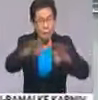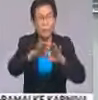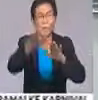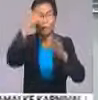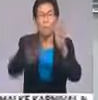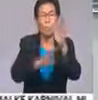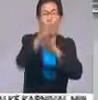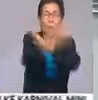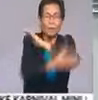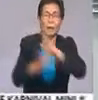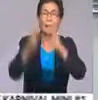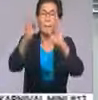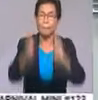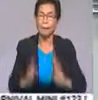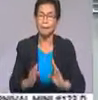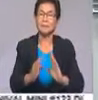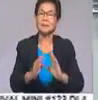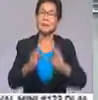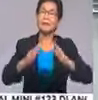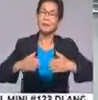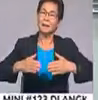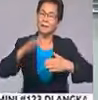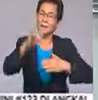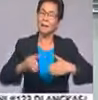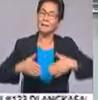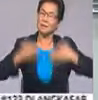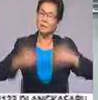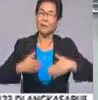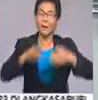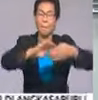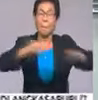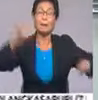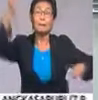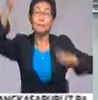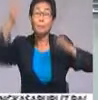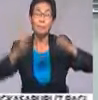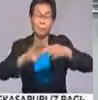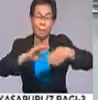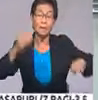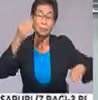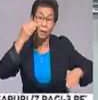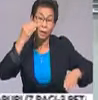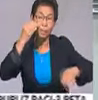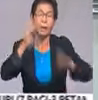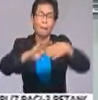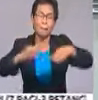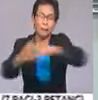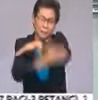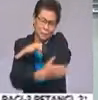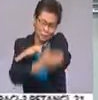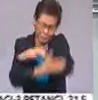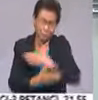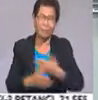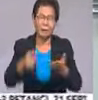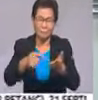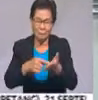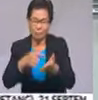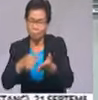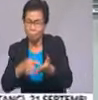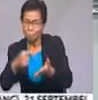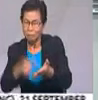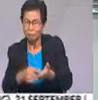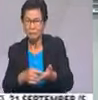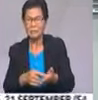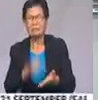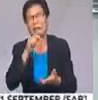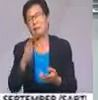bangsa yang sejahtera. Perasaan bahasa Melayu sebagai bahasa negara ini, ya, kadang-kadang dikatakan tak